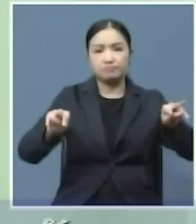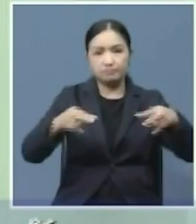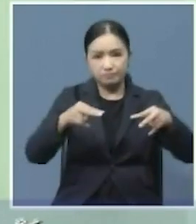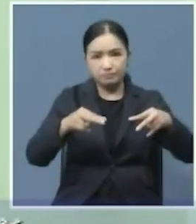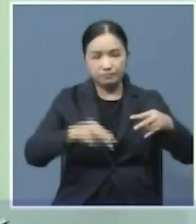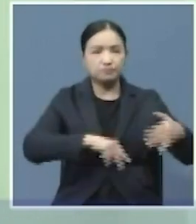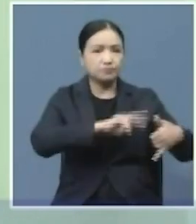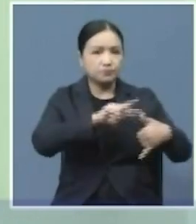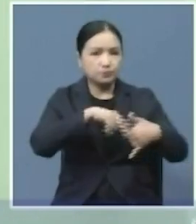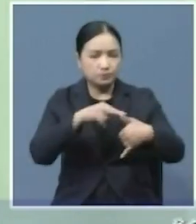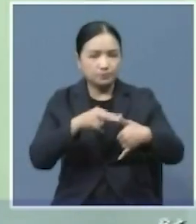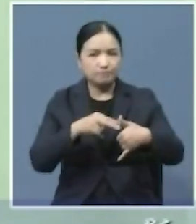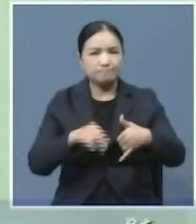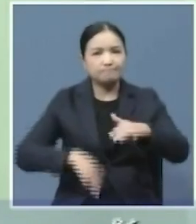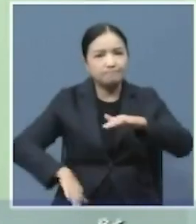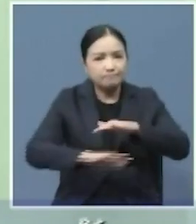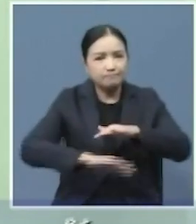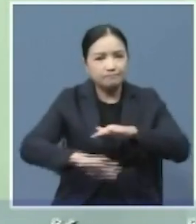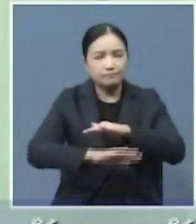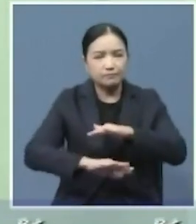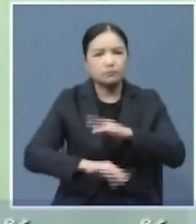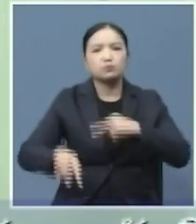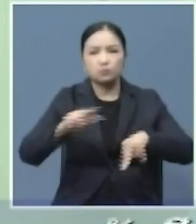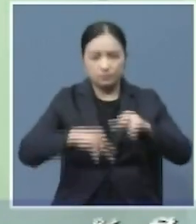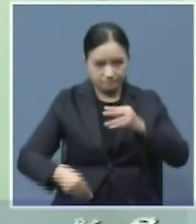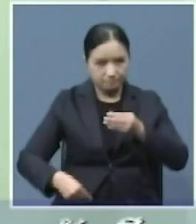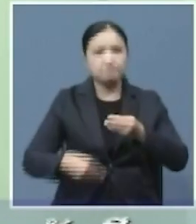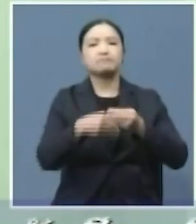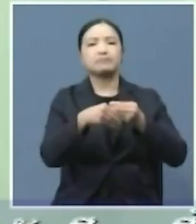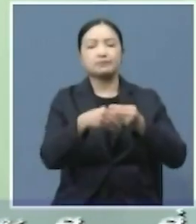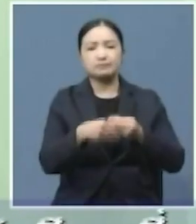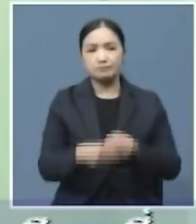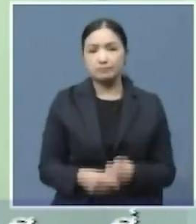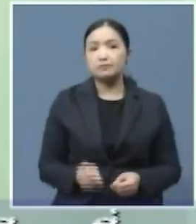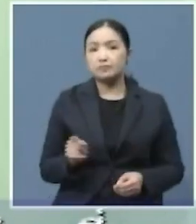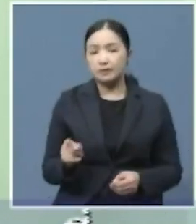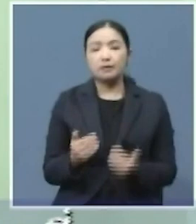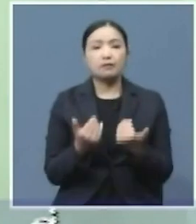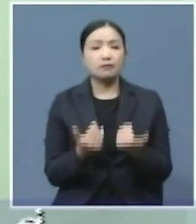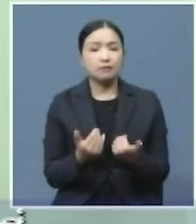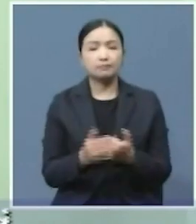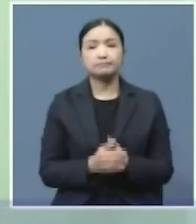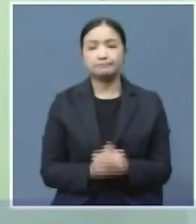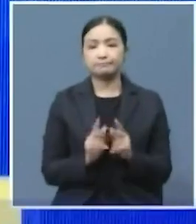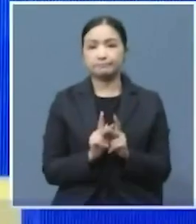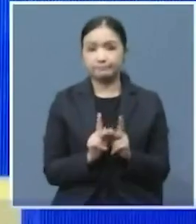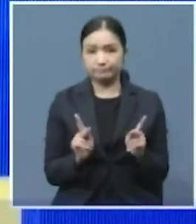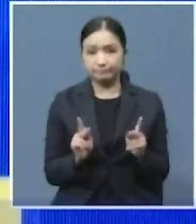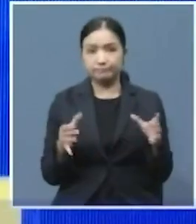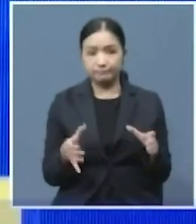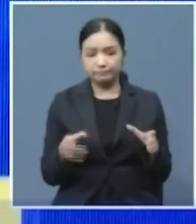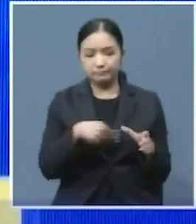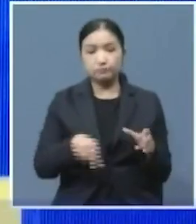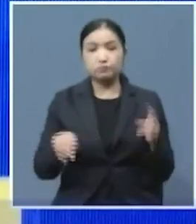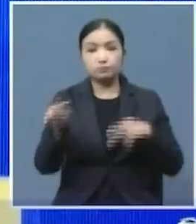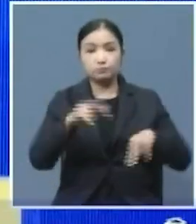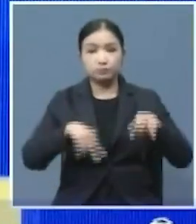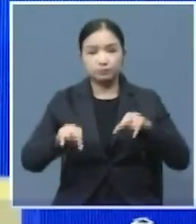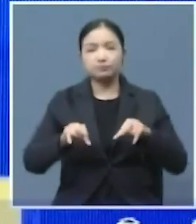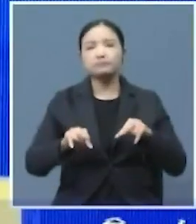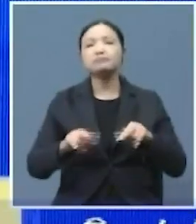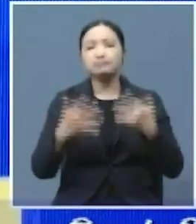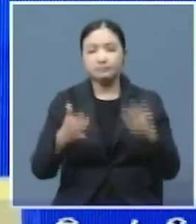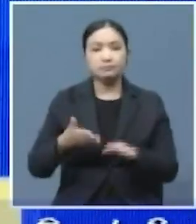เพิ่มเติมอีกครับนอกจากนี้พล.ตำรวจเอกวินัยยืนยันนะครับว่าการตรวจสอบของคณะกรรมการนั้นมีผลออก